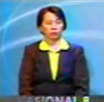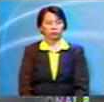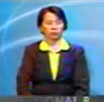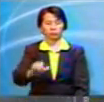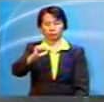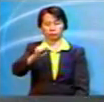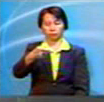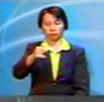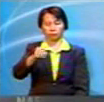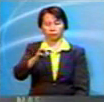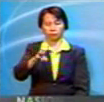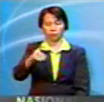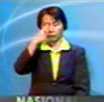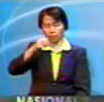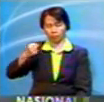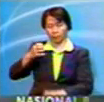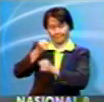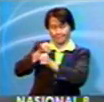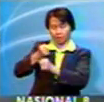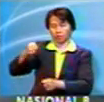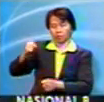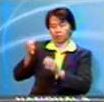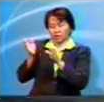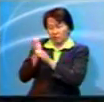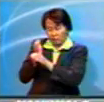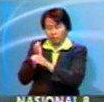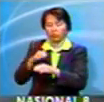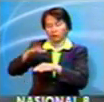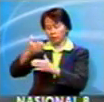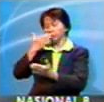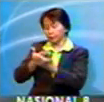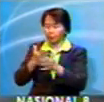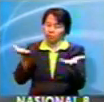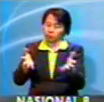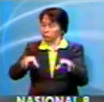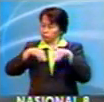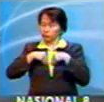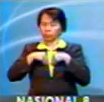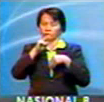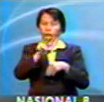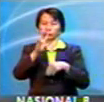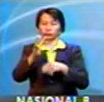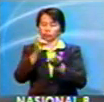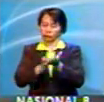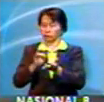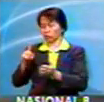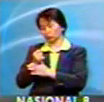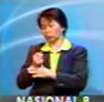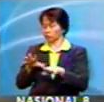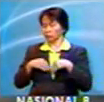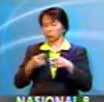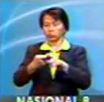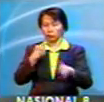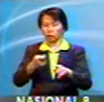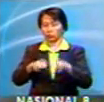Ahmad Maghfor berkata bagi pemegang saham minoriti adalah lebih baik menerima tawaran 27 sen sesaham itu